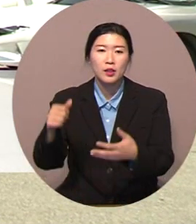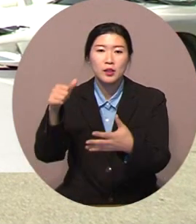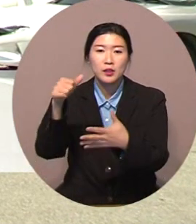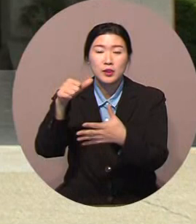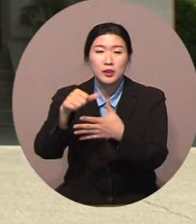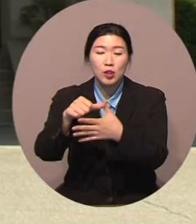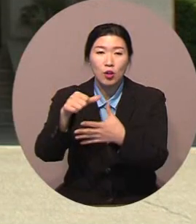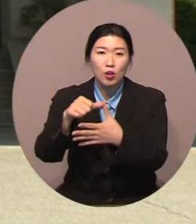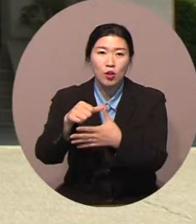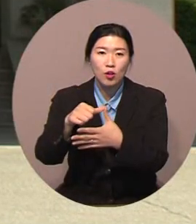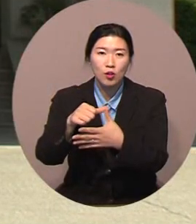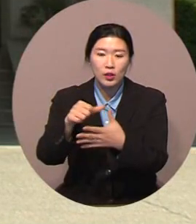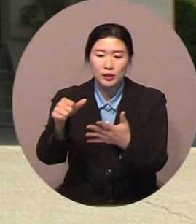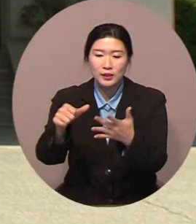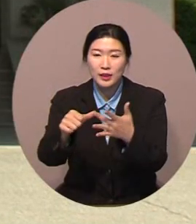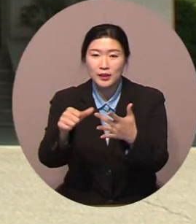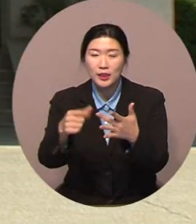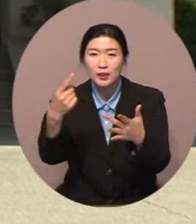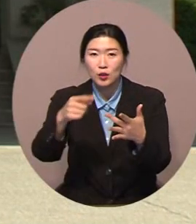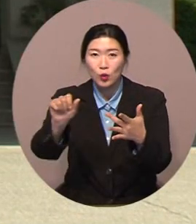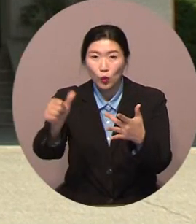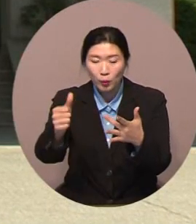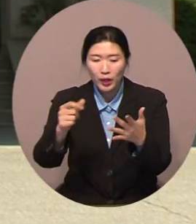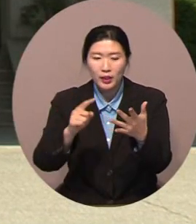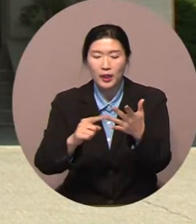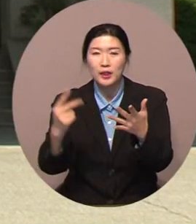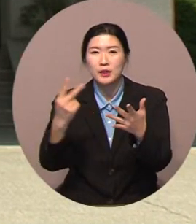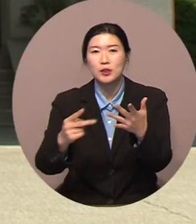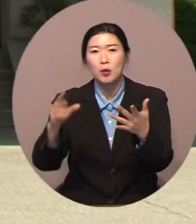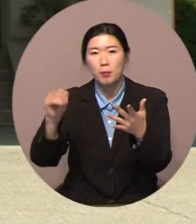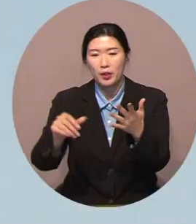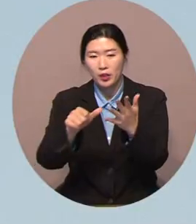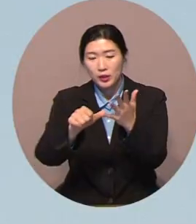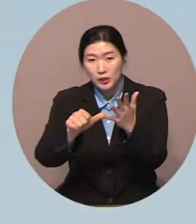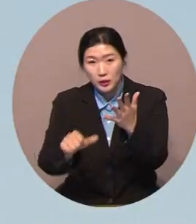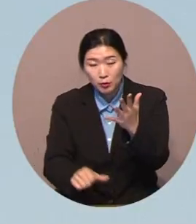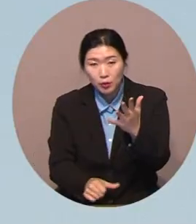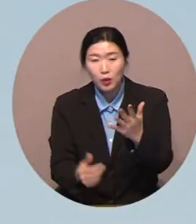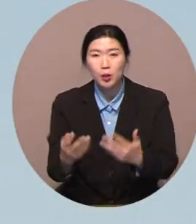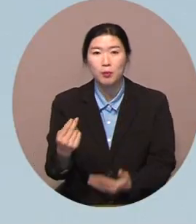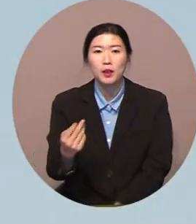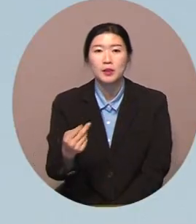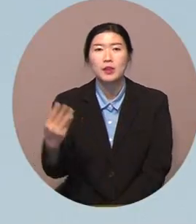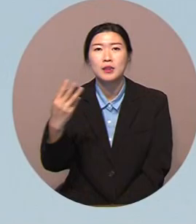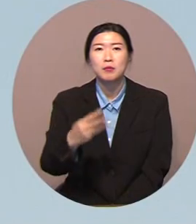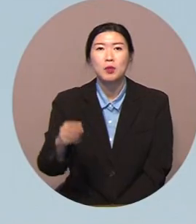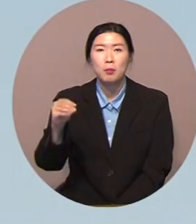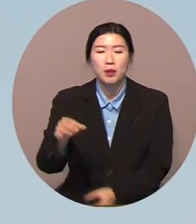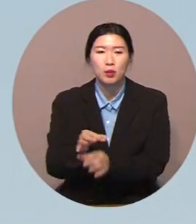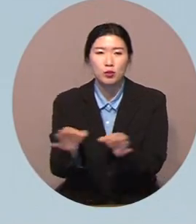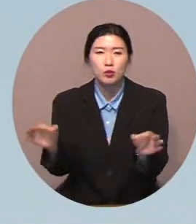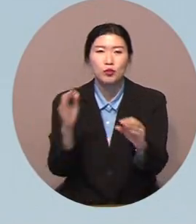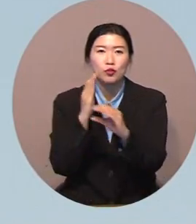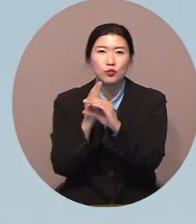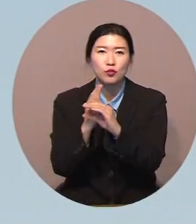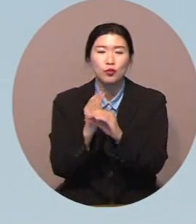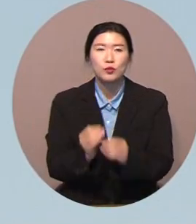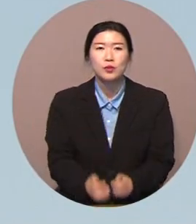최고액은 셋째 1500만 원 넷째 2천만 원 다섯째 이상 3천만 원에 달합니다